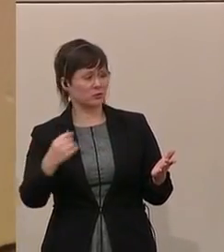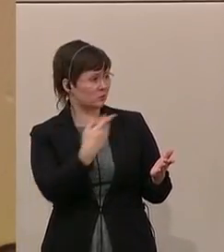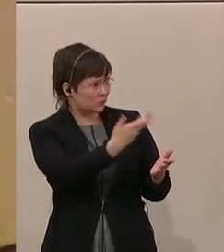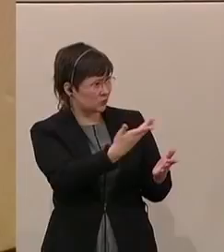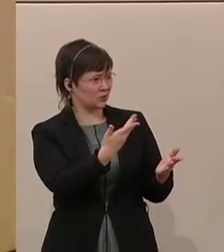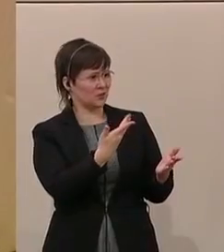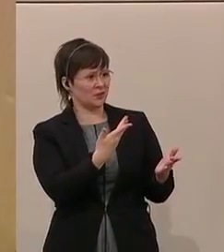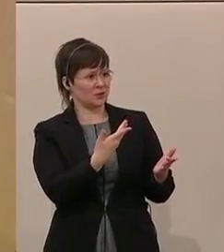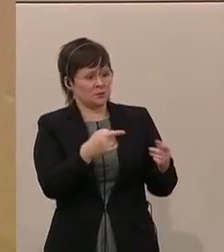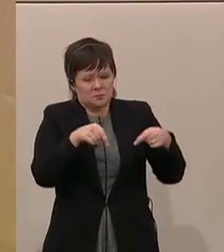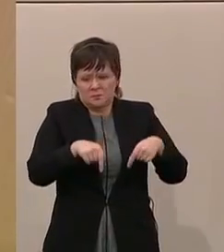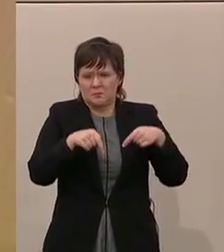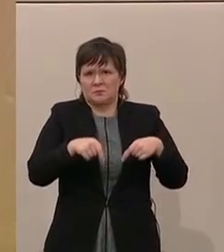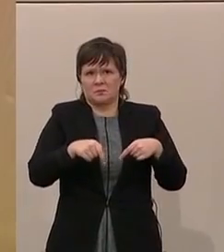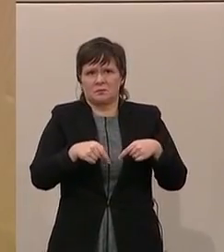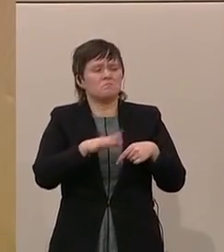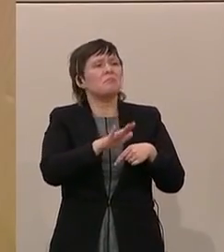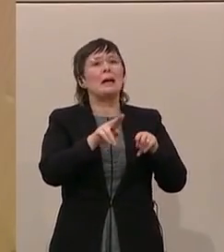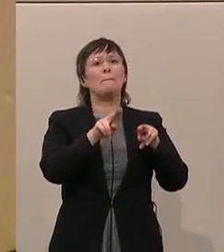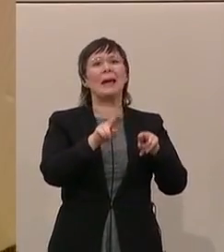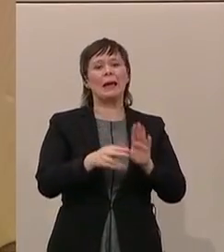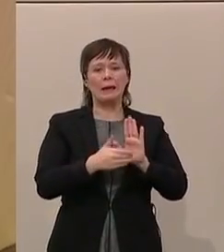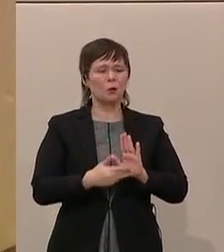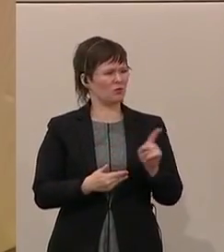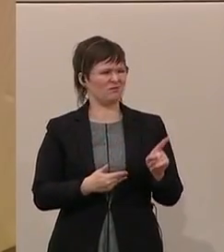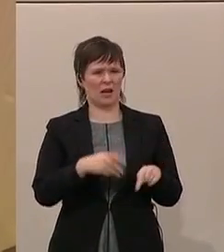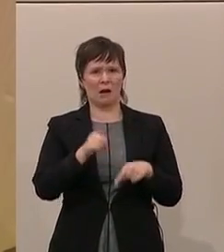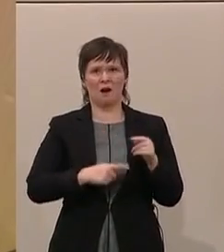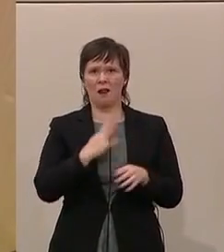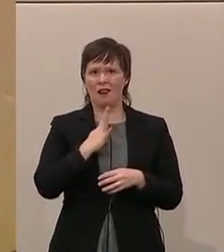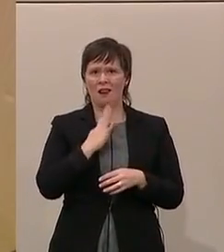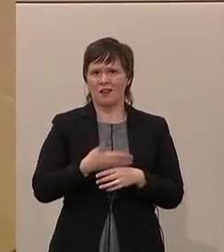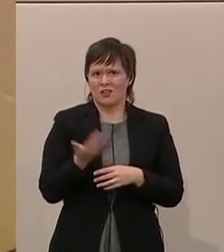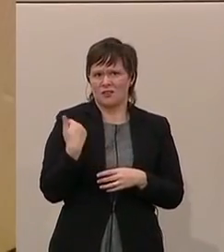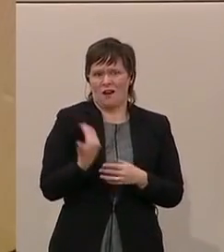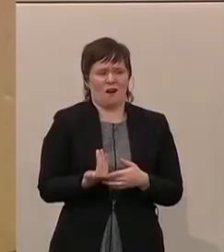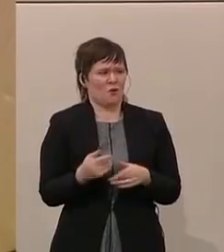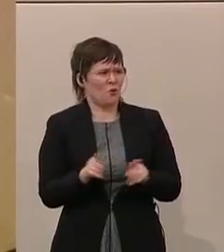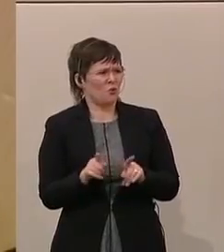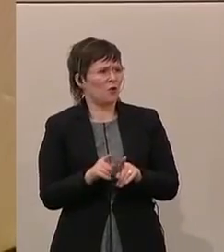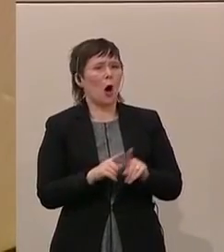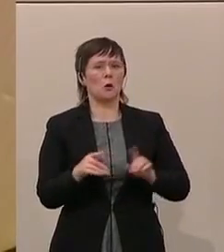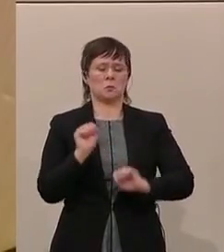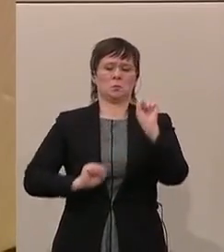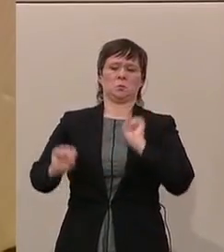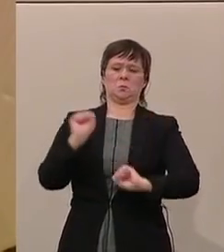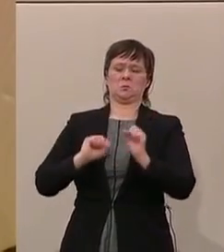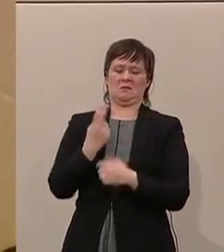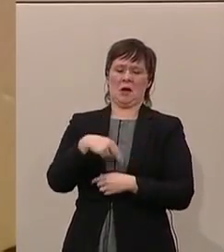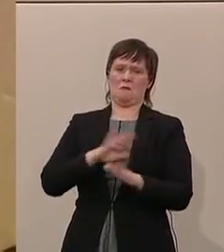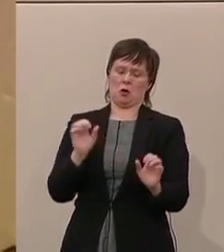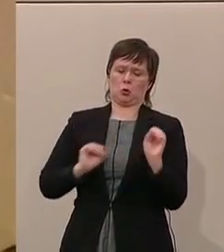wie man eine tatsächliche Berichtigung eigentlich vorbringt, Nummer eins. Und zweitens, hier jede Verantwortung und Schuld von sich weiß, nach dem